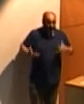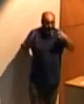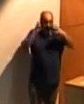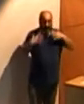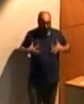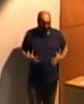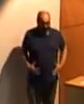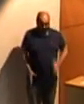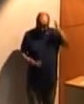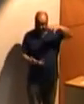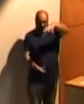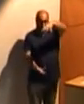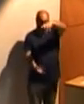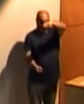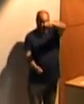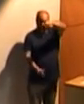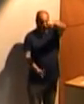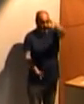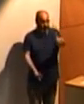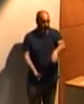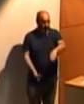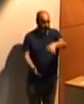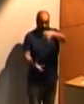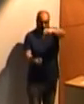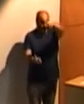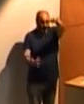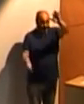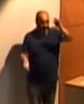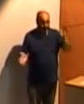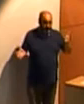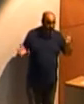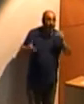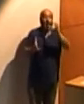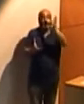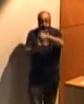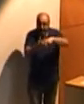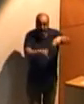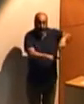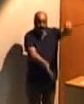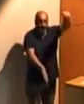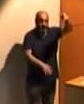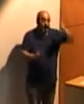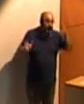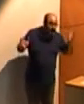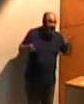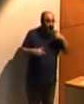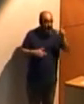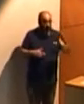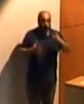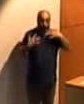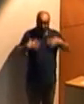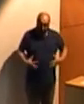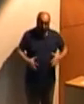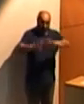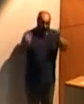lui-même en entier quand on pense à lui même la mort avec un grand thème je dirais ou pourquoi pas cette notion de résurrection qu'on retrouve aussi au travers de ce maux du corps